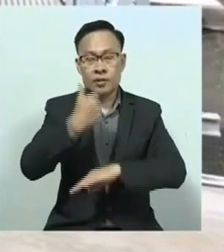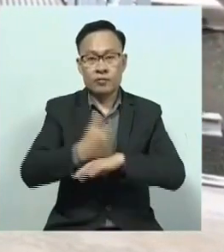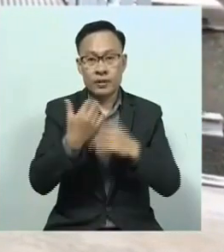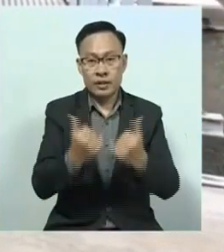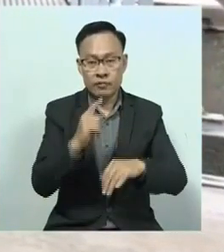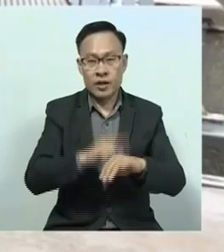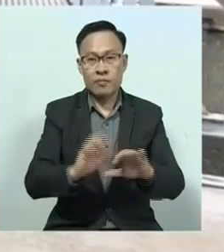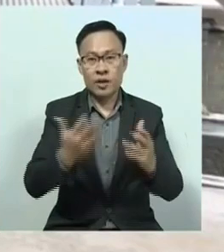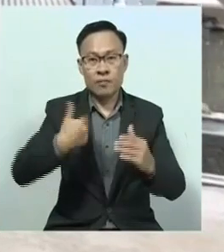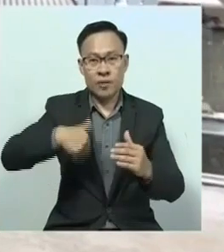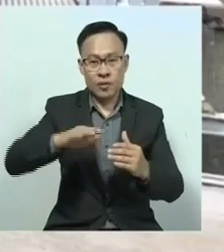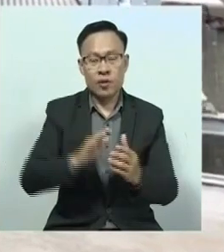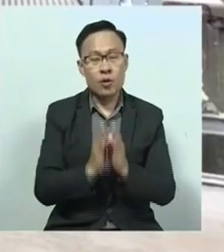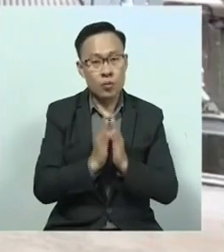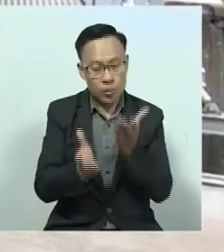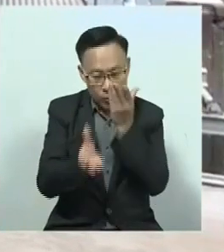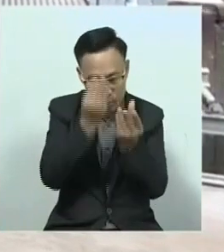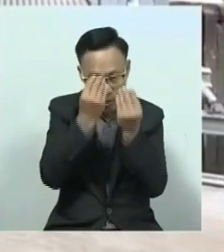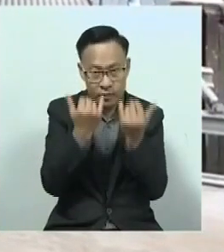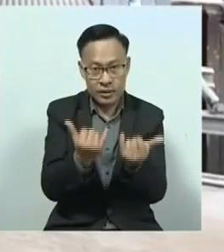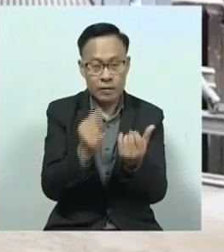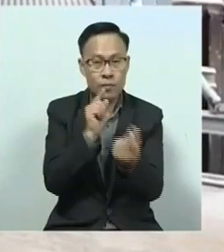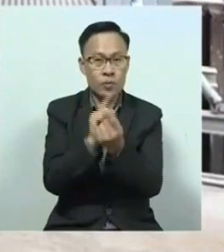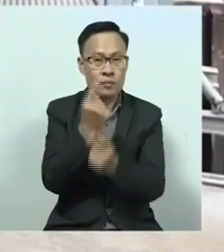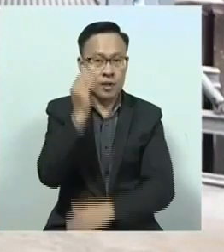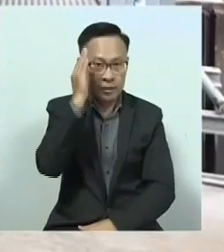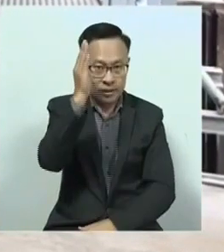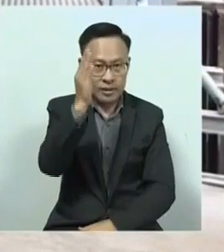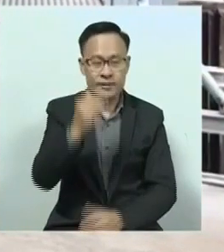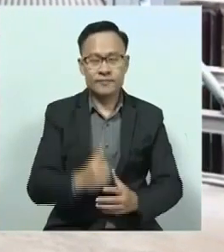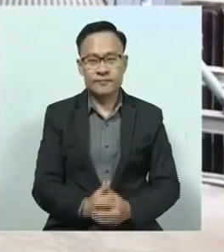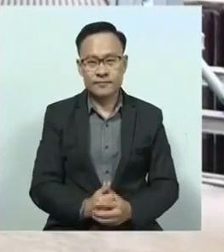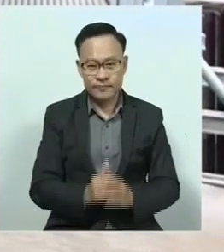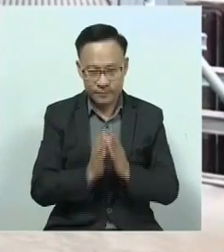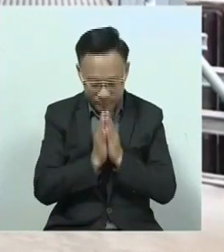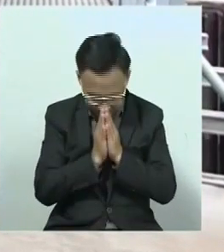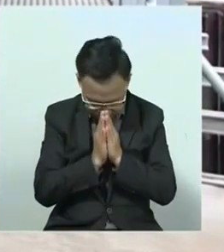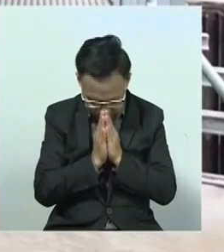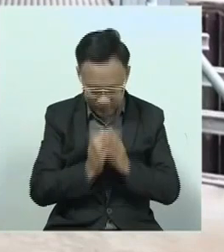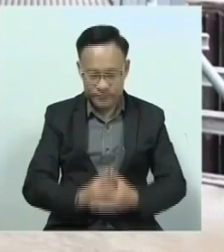ฉันสายสวรรค์ขยันยิ่งขอบพระคุณทุกท่านที่ติดตามรับชมพบกันใหม่โอกาสหน้าสวัสดีค่ะ